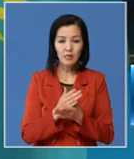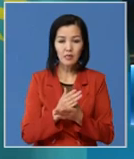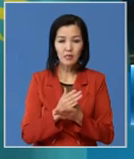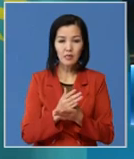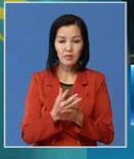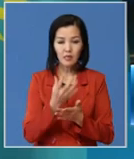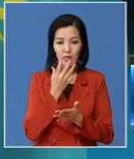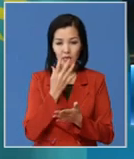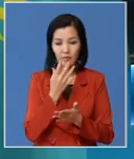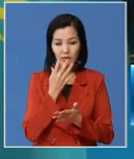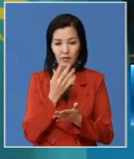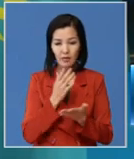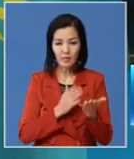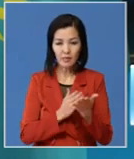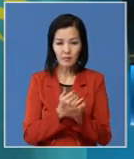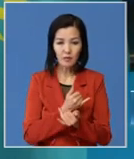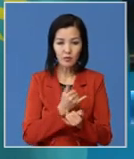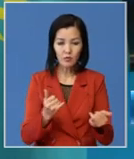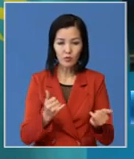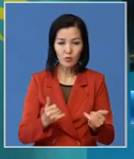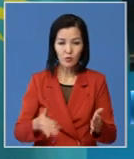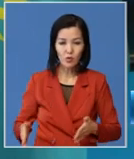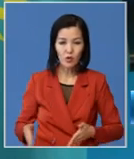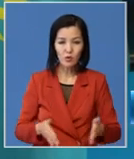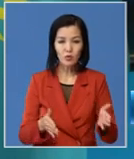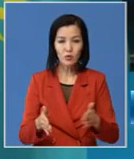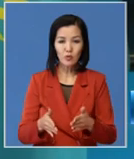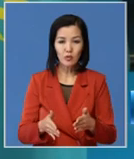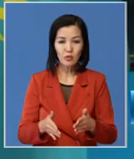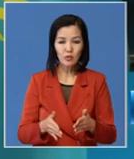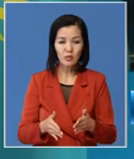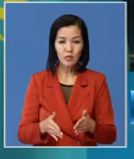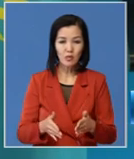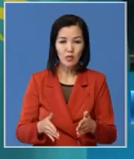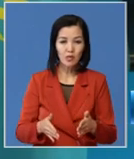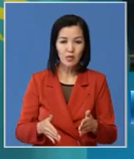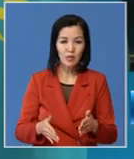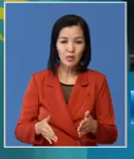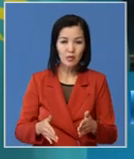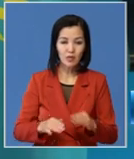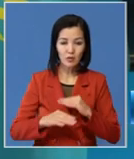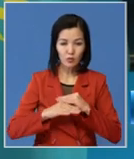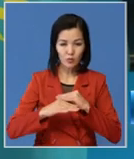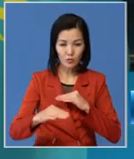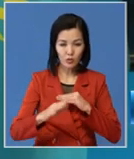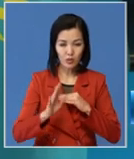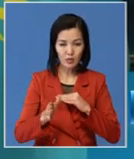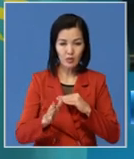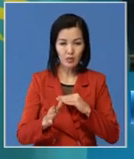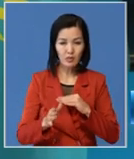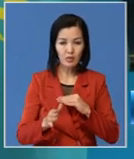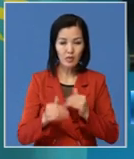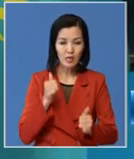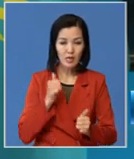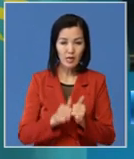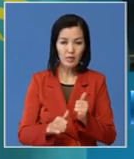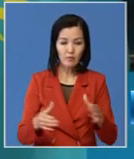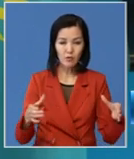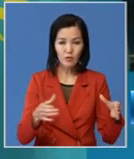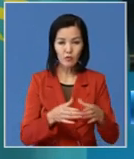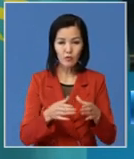жерленді. Археологтардың айтуынша, олардың сақталғанына 6000 жыл толған. Қоңыздардың барлығы да саркофагта жерленген екен. Онда олар тізілген